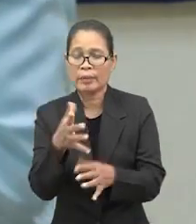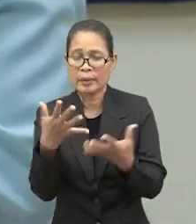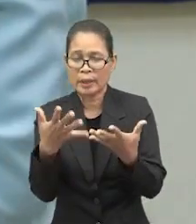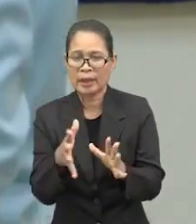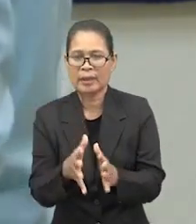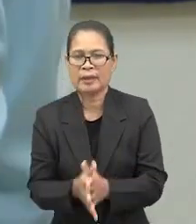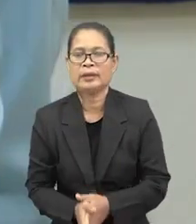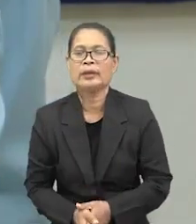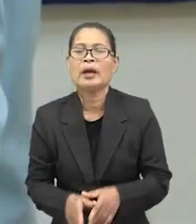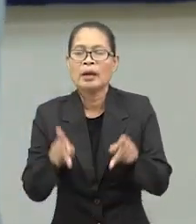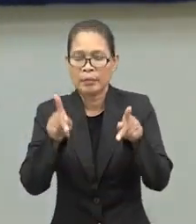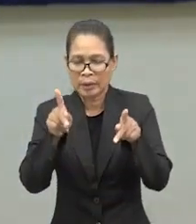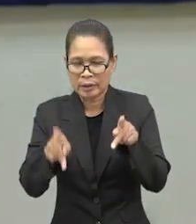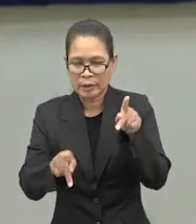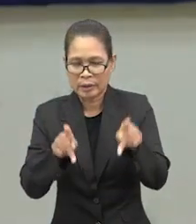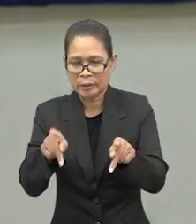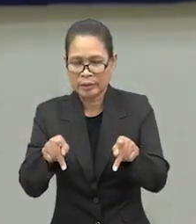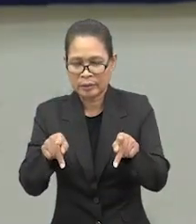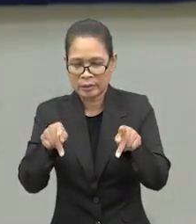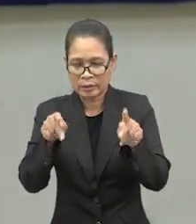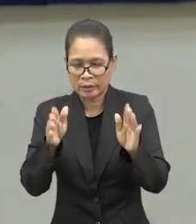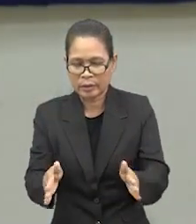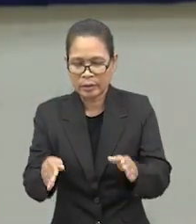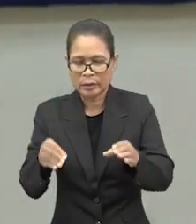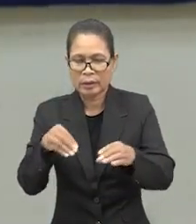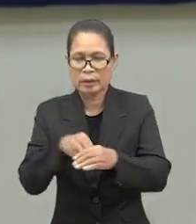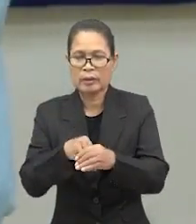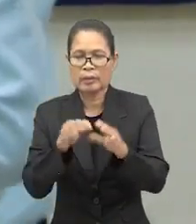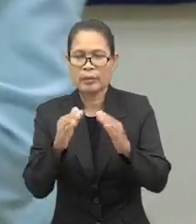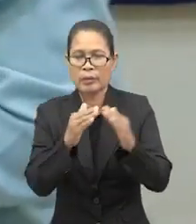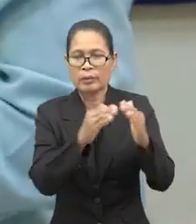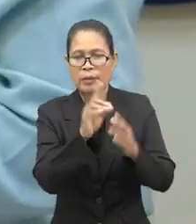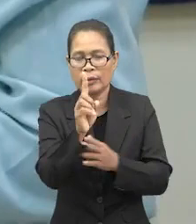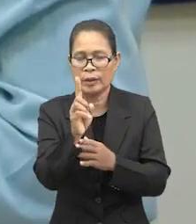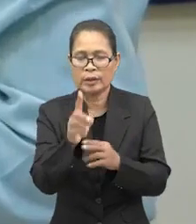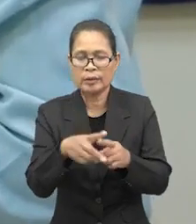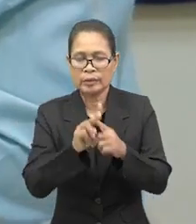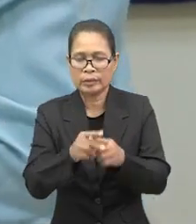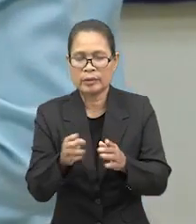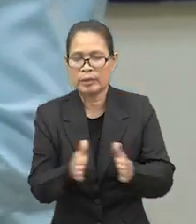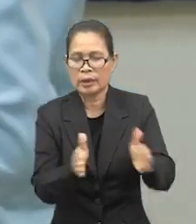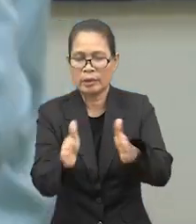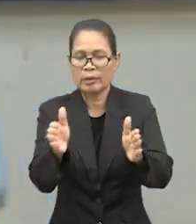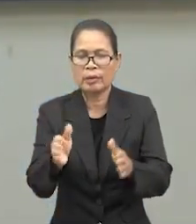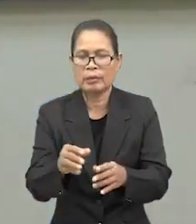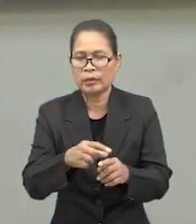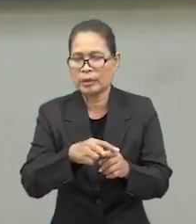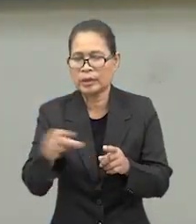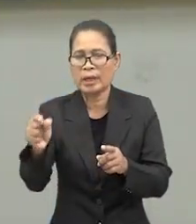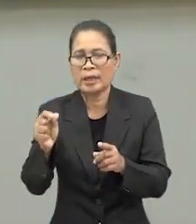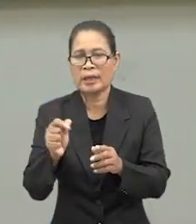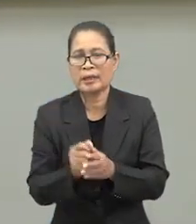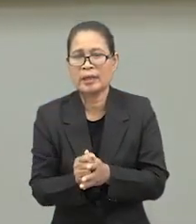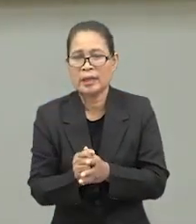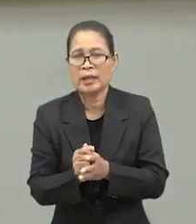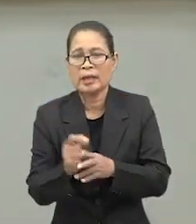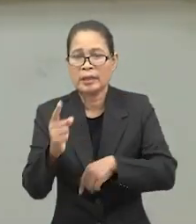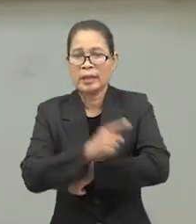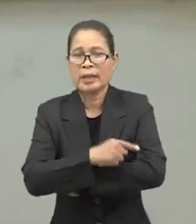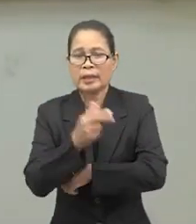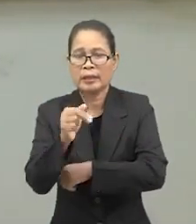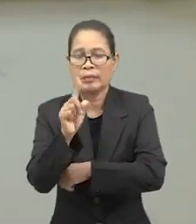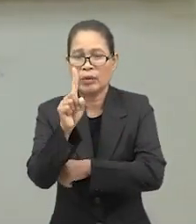chọc bầm rạp nè rồi chỉ chốn nông phùng muối chú chul phlâu lúng mùi